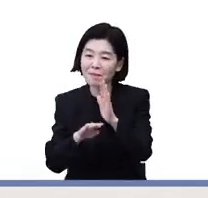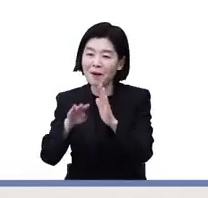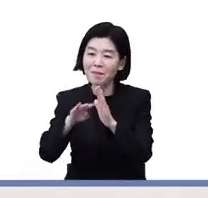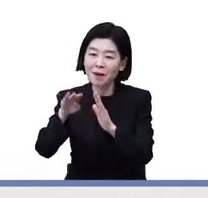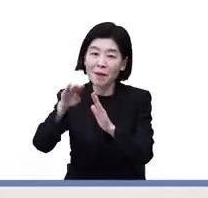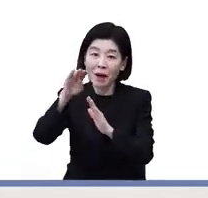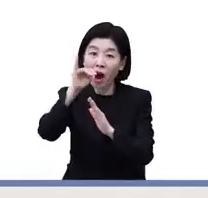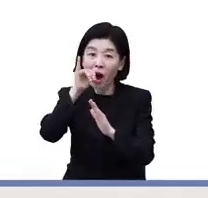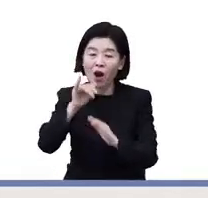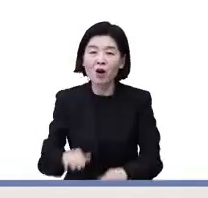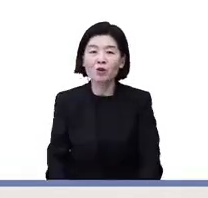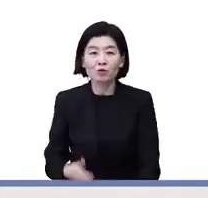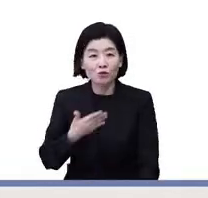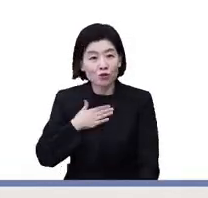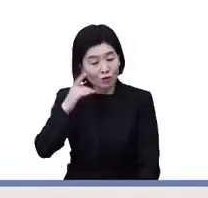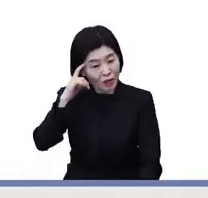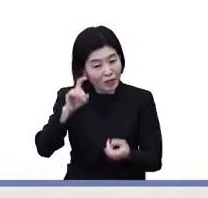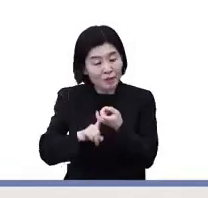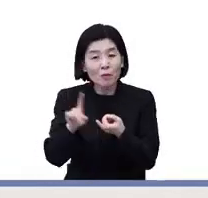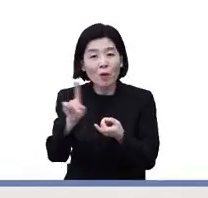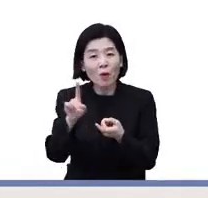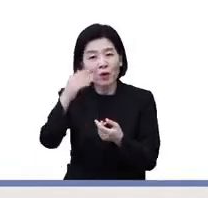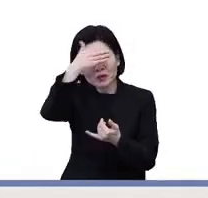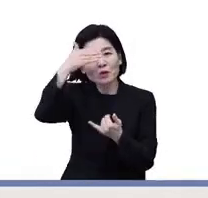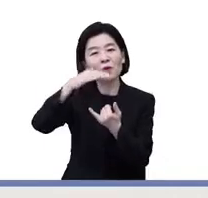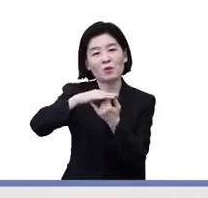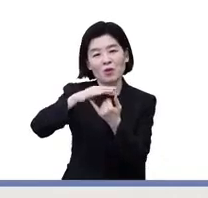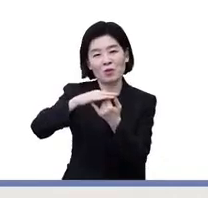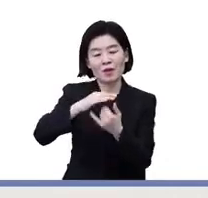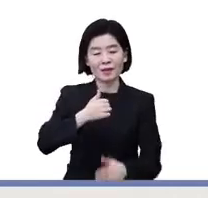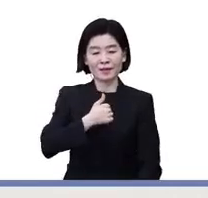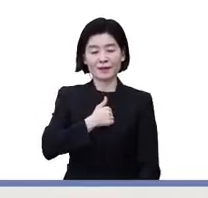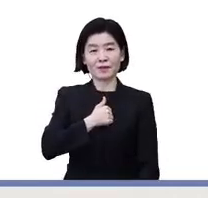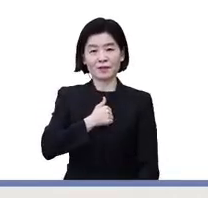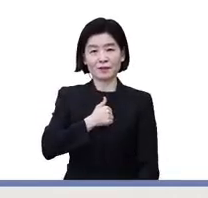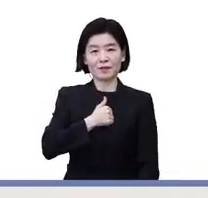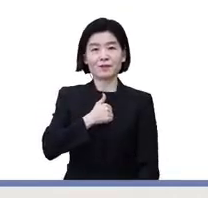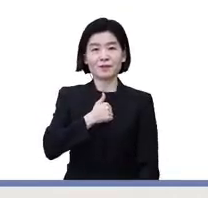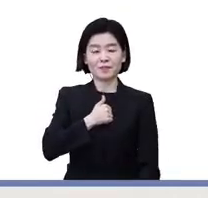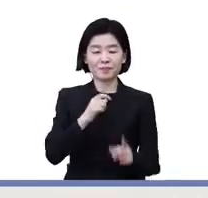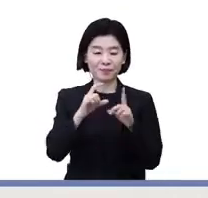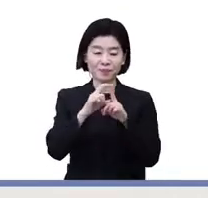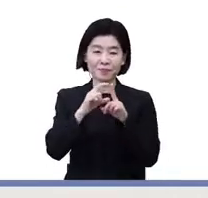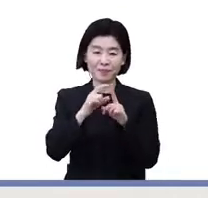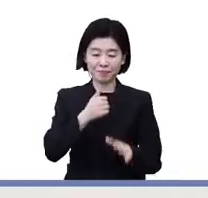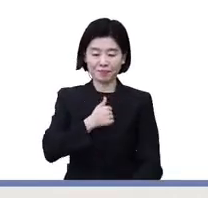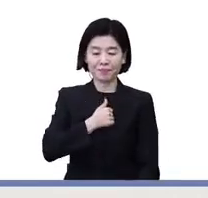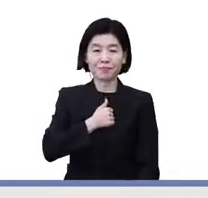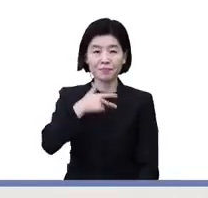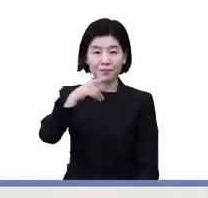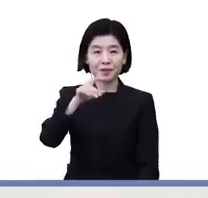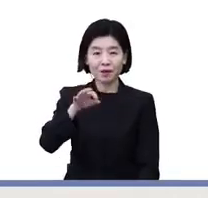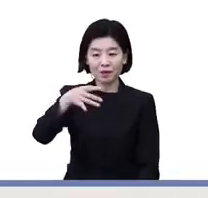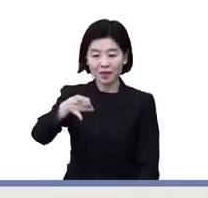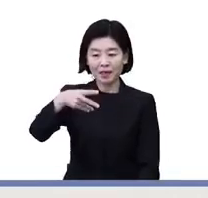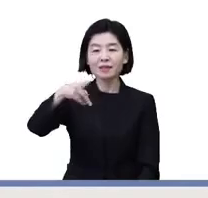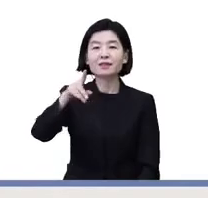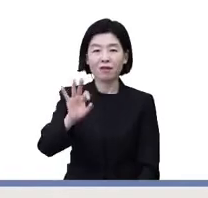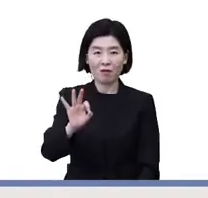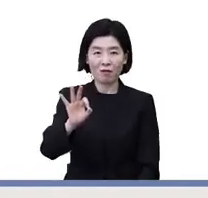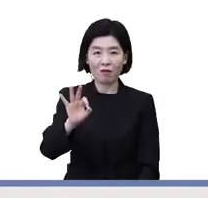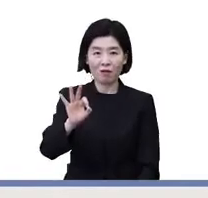있는 거는 청소년기니까요. 이때는 정체성이라는 단어가 등장을 하죠. 정체성 확립의